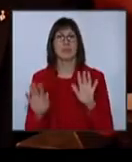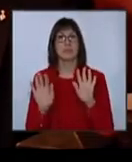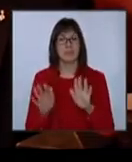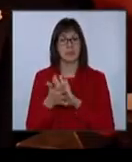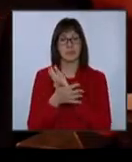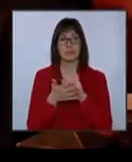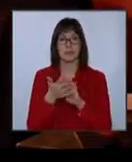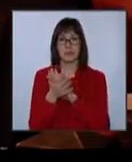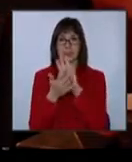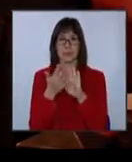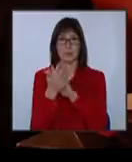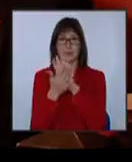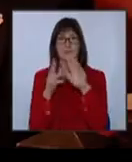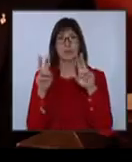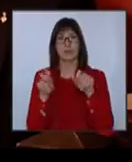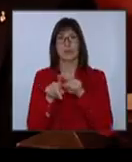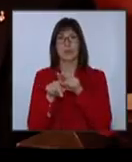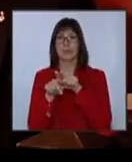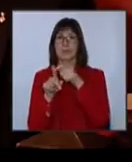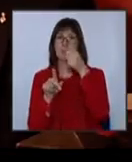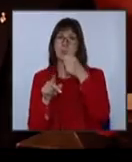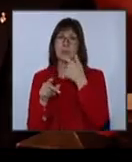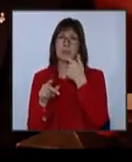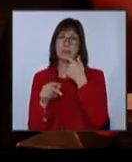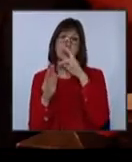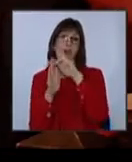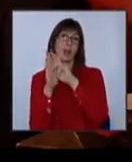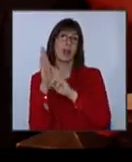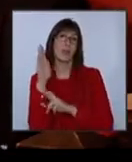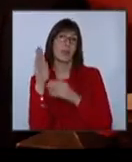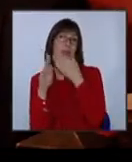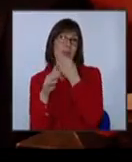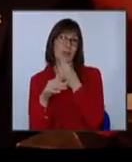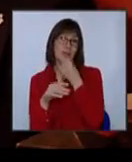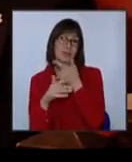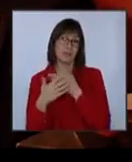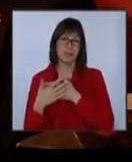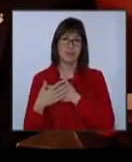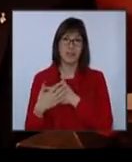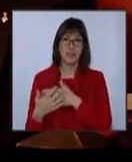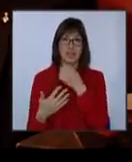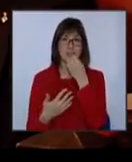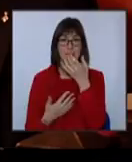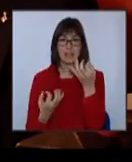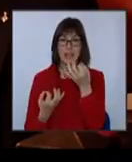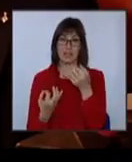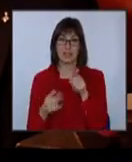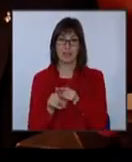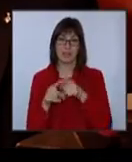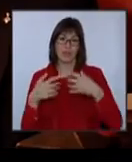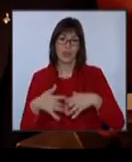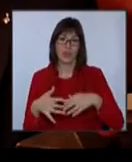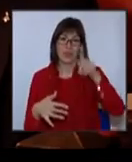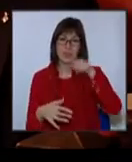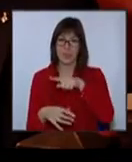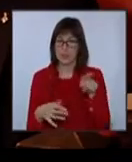parlant més d'un reglament, al nostre entendre, de bones intencions, que no pas d'efectivitat que pugui tenir aquest codi ètic que avui